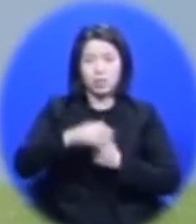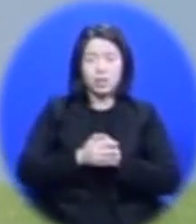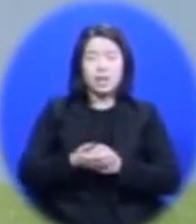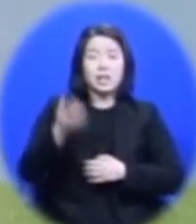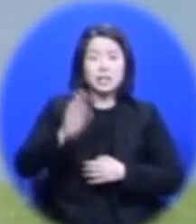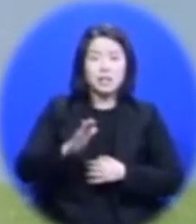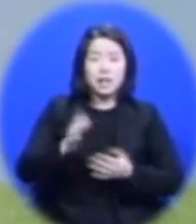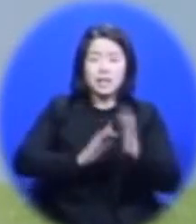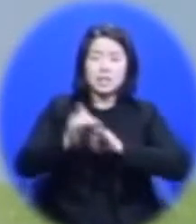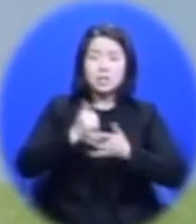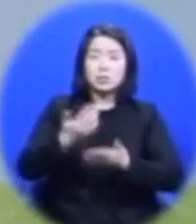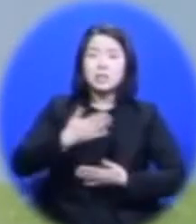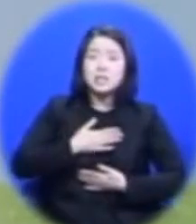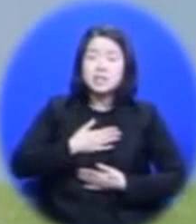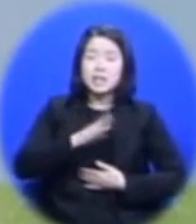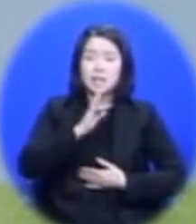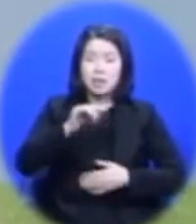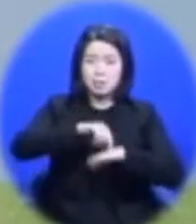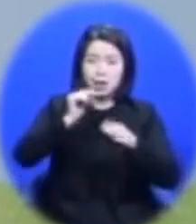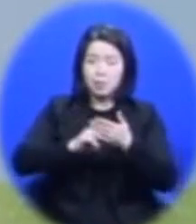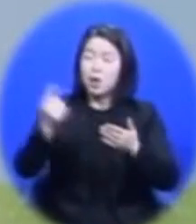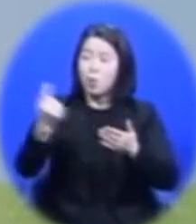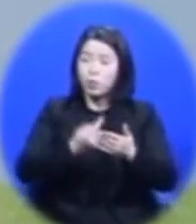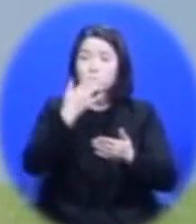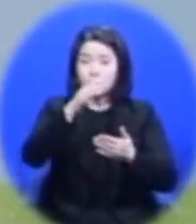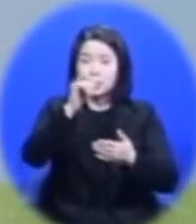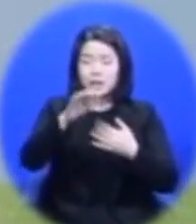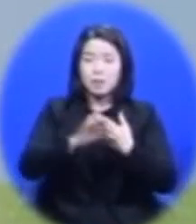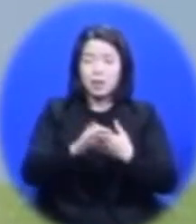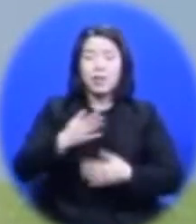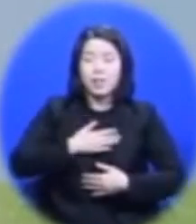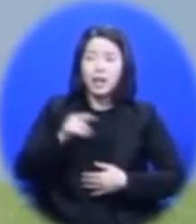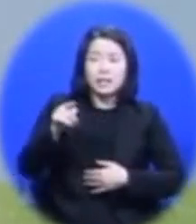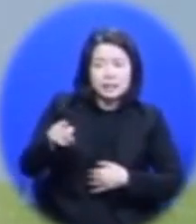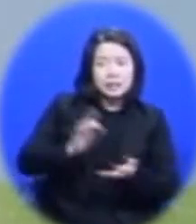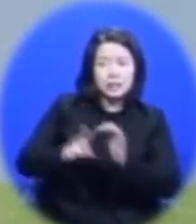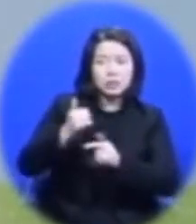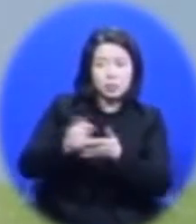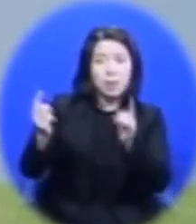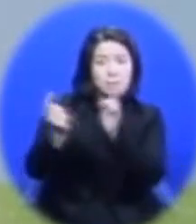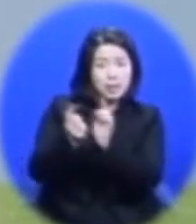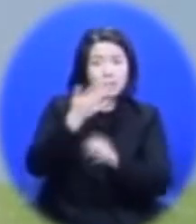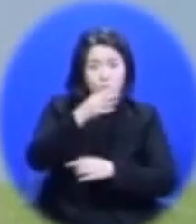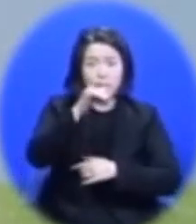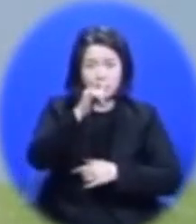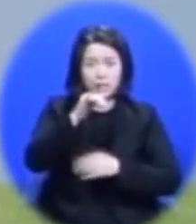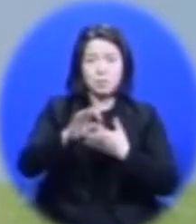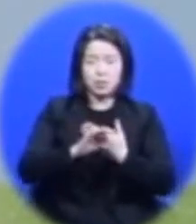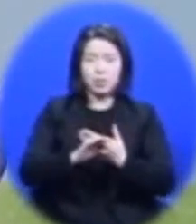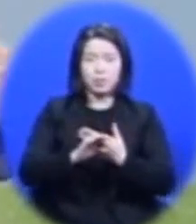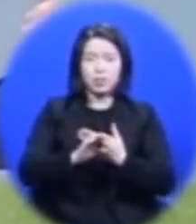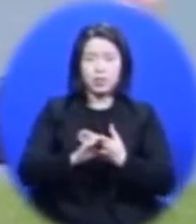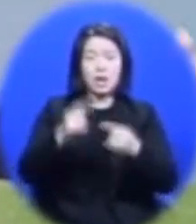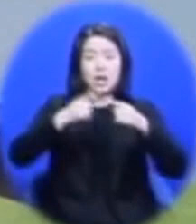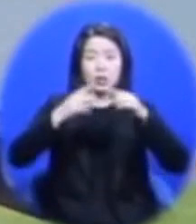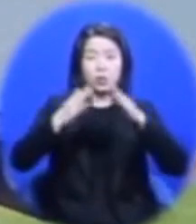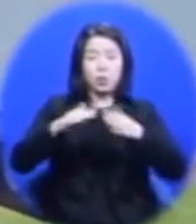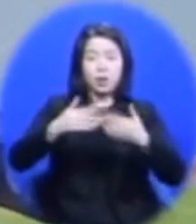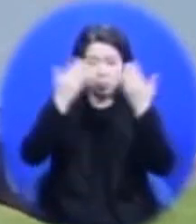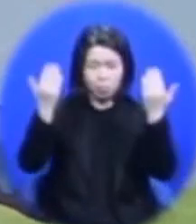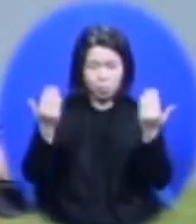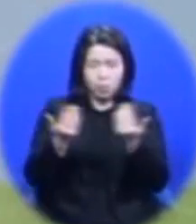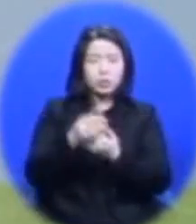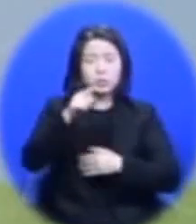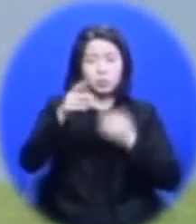그러나 예수님이 진짜 내 마음에 오실 수 있다면, 내가 그 예수님을 만날 수 있다면 교회의 모든 그동안에